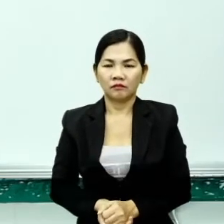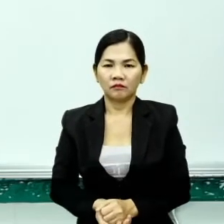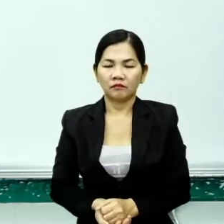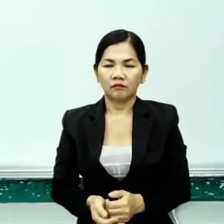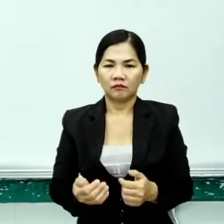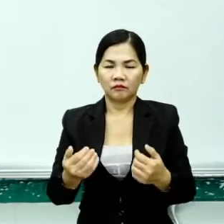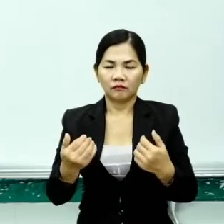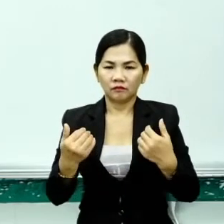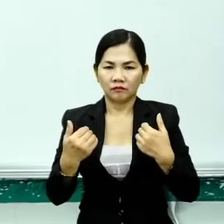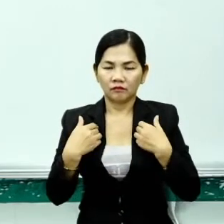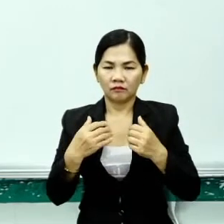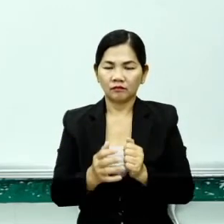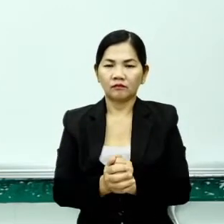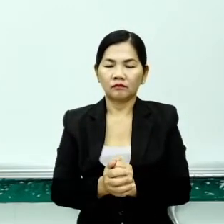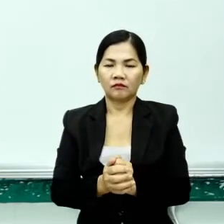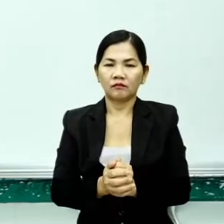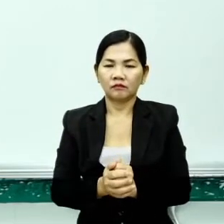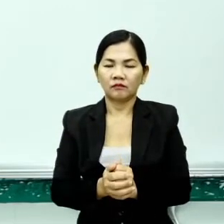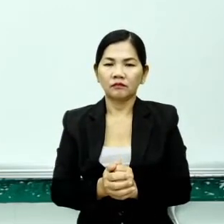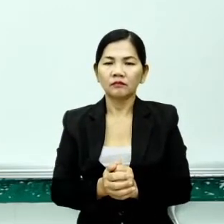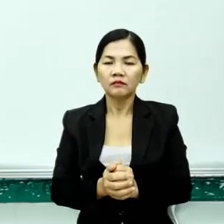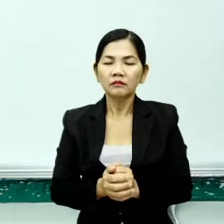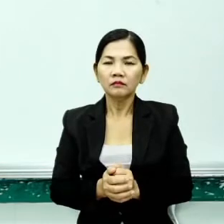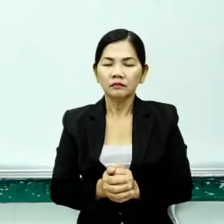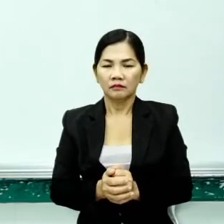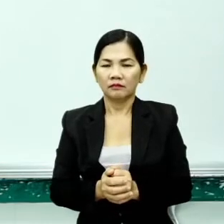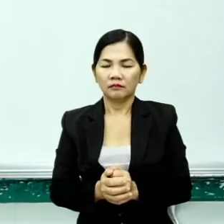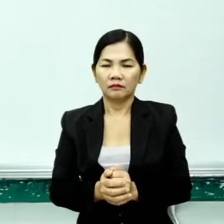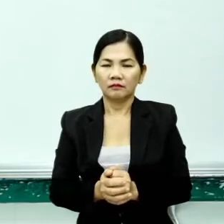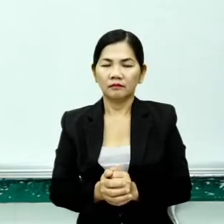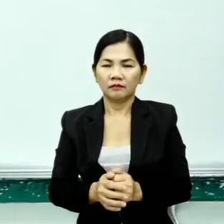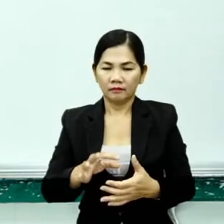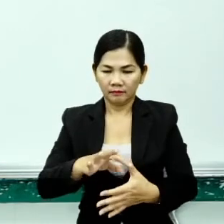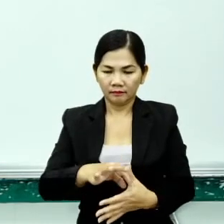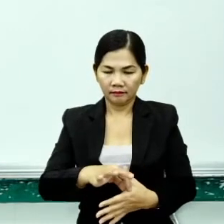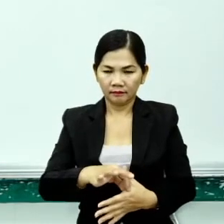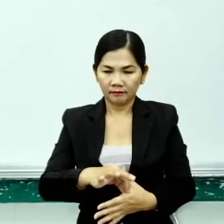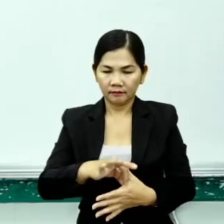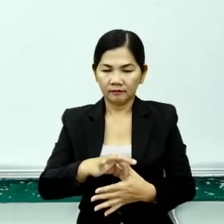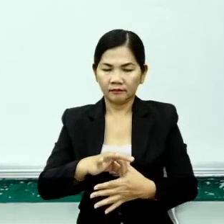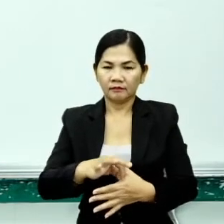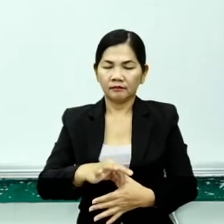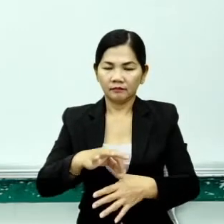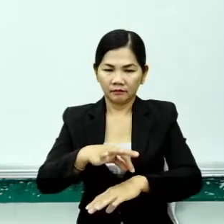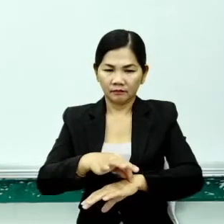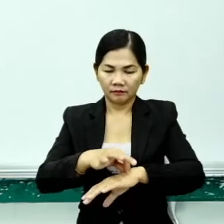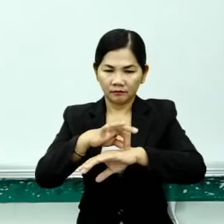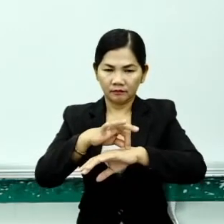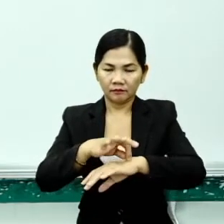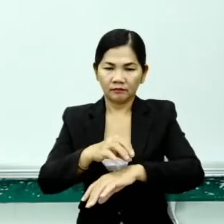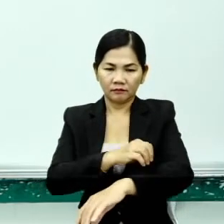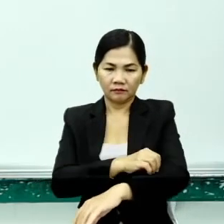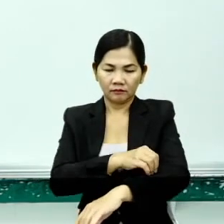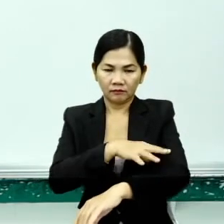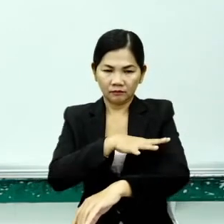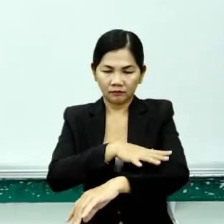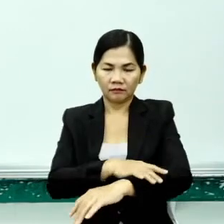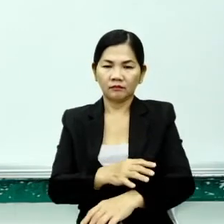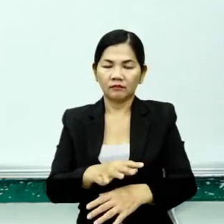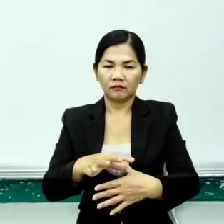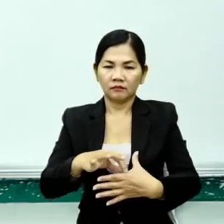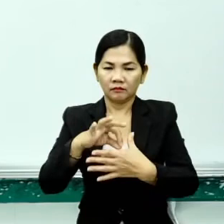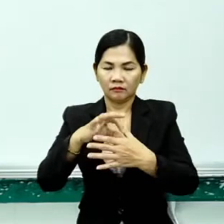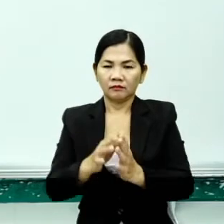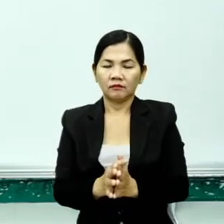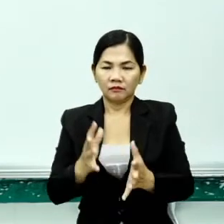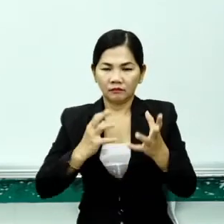cha miên sạch khác cứ cha cứ bị đo bài nè con á cha bắt đo bài bắt đo rôm bắt đo sát cha